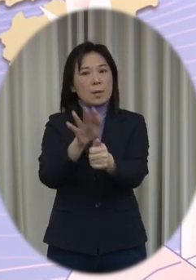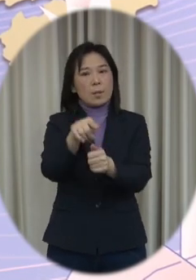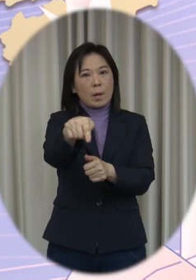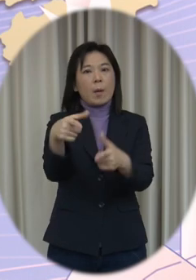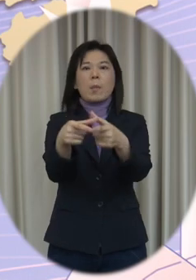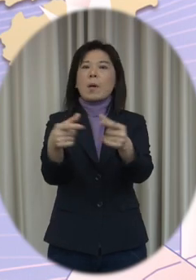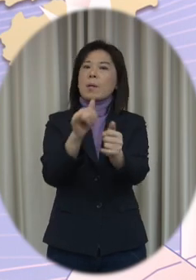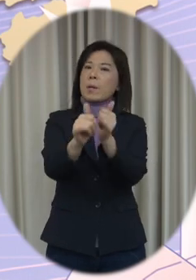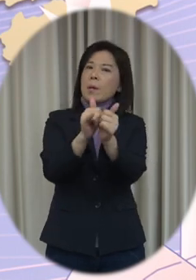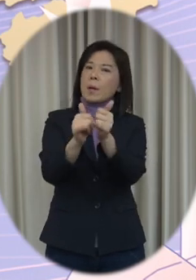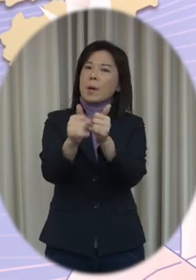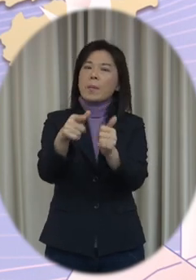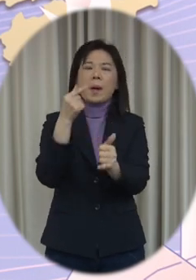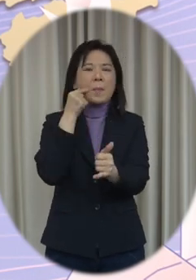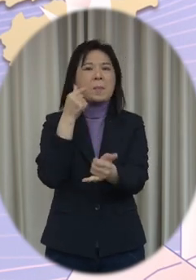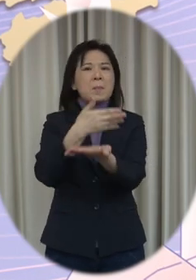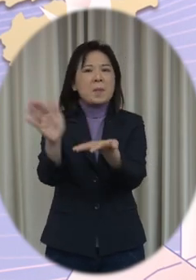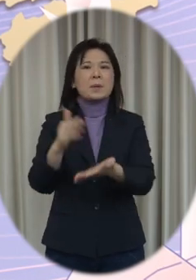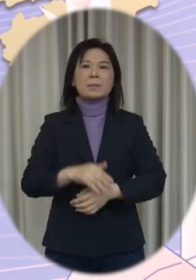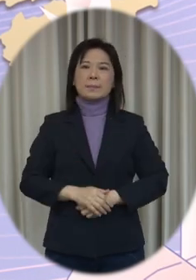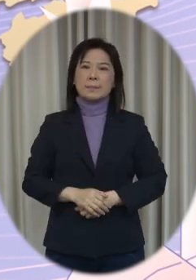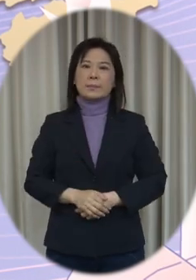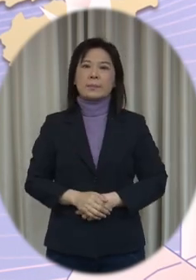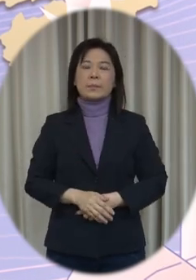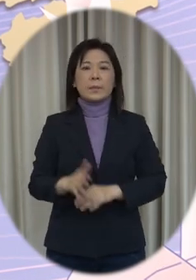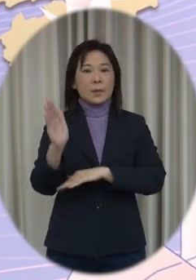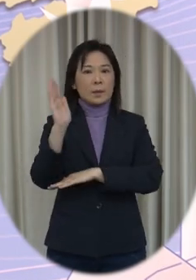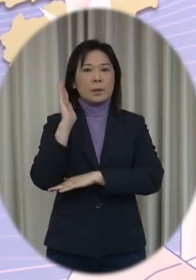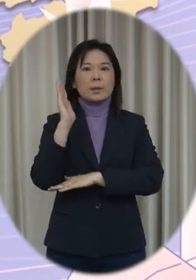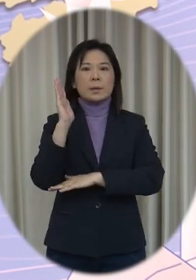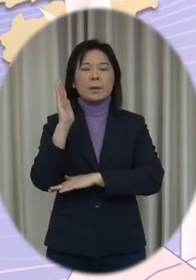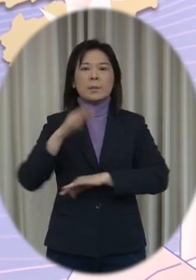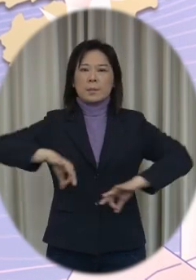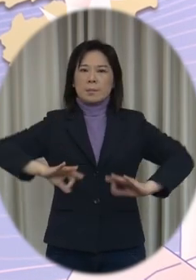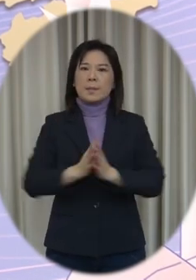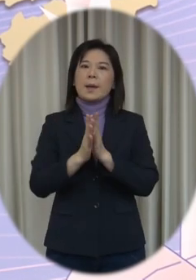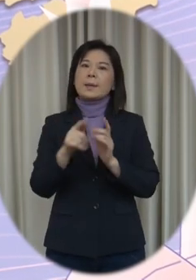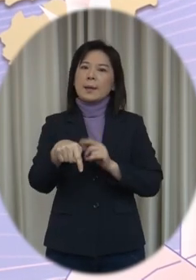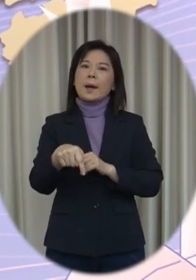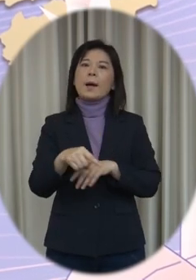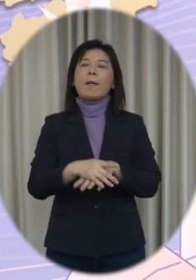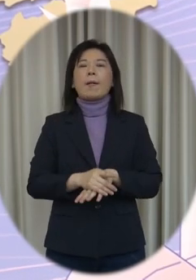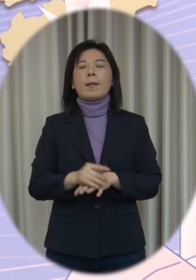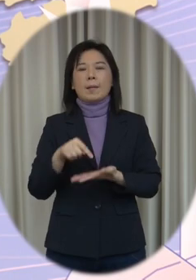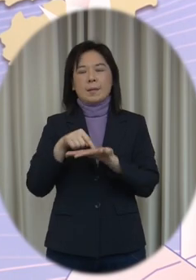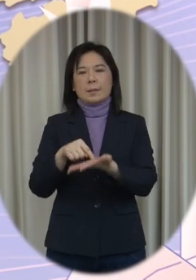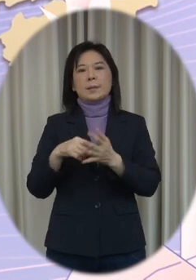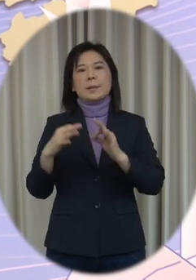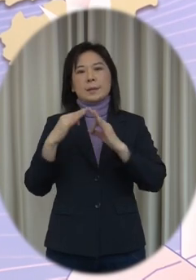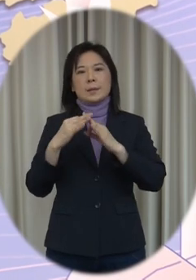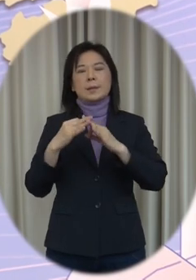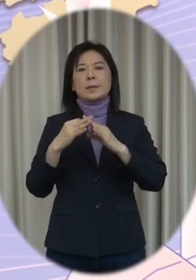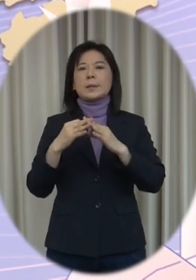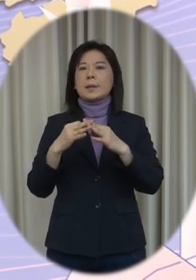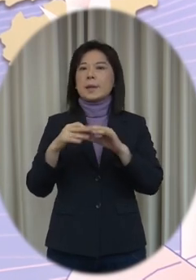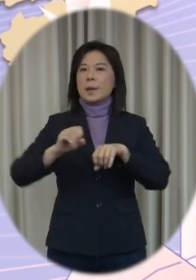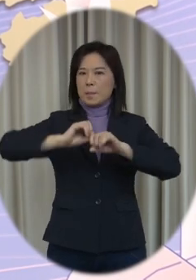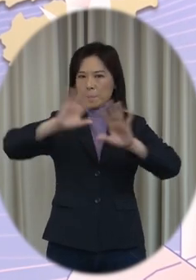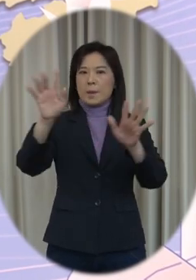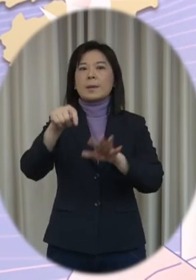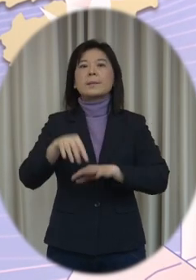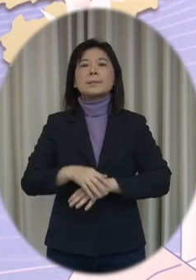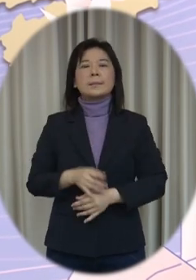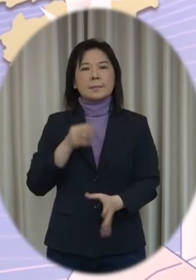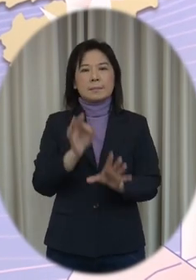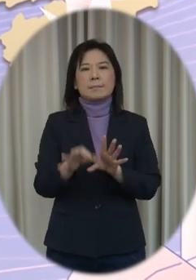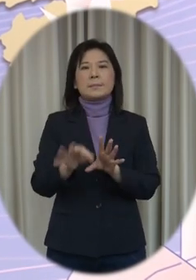的民众渡过难关。政府也立即回应了民众的期盼，开设了赈灾捐款